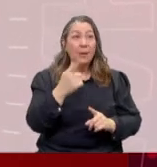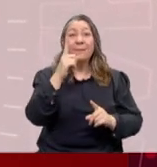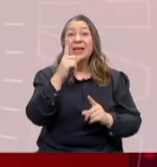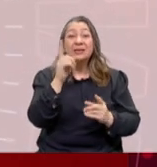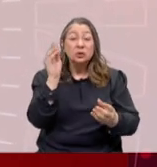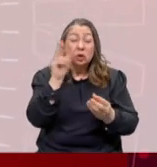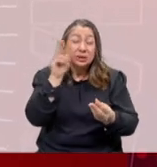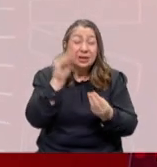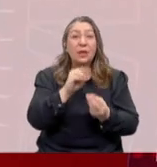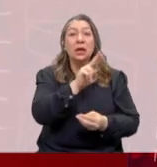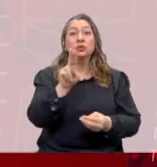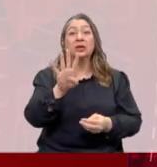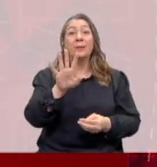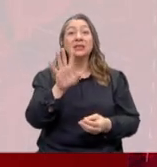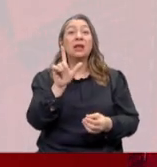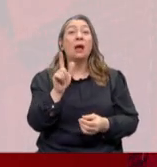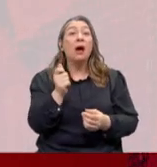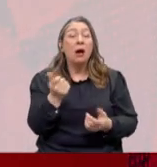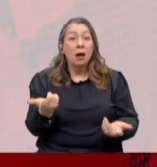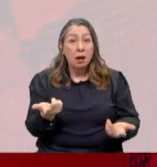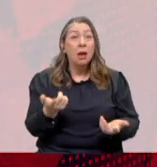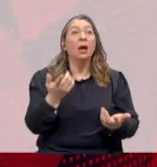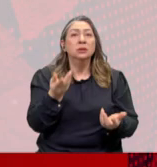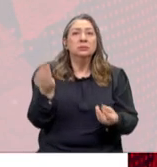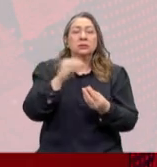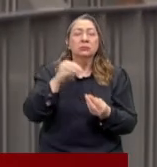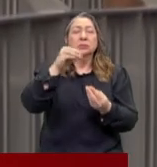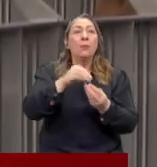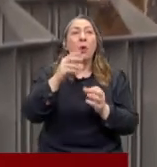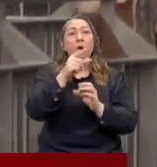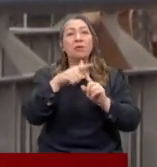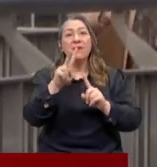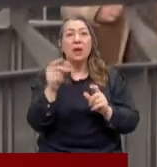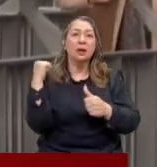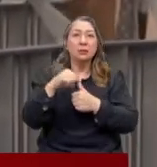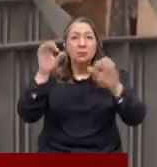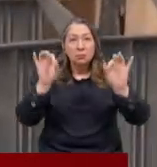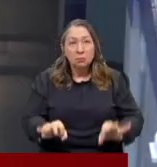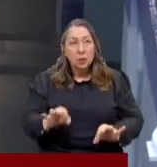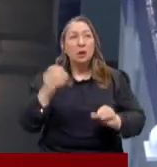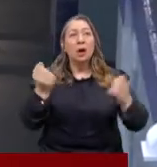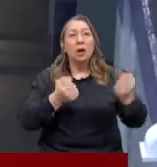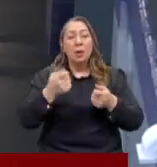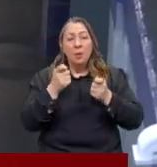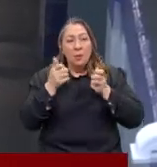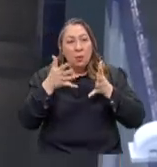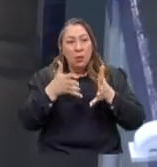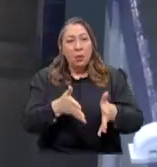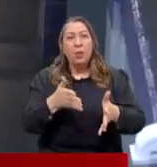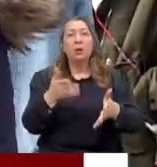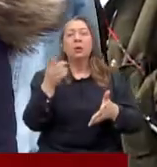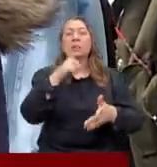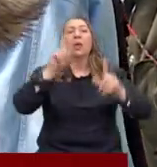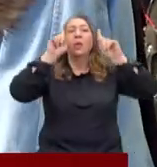zamla 745 liraya doluyor artık. Üstelik zamlarla birlikte ÖTV de geri döndü. Birçok sürücü maliyet katlandığı için